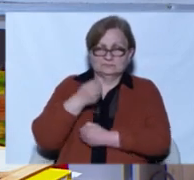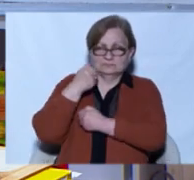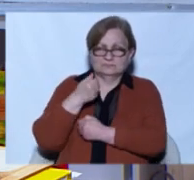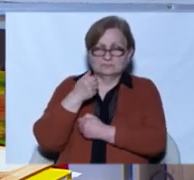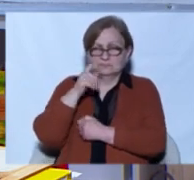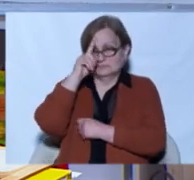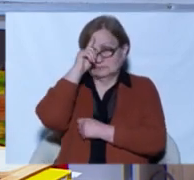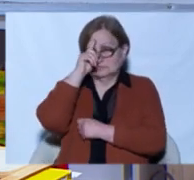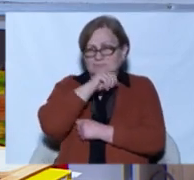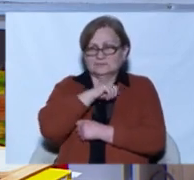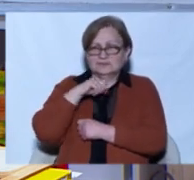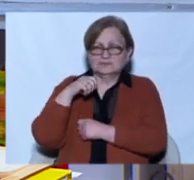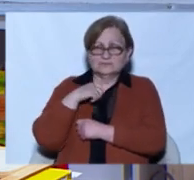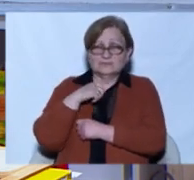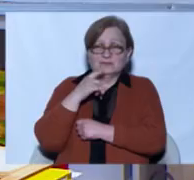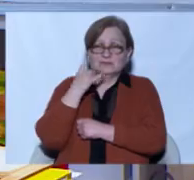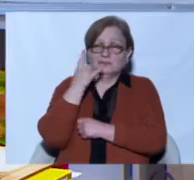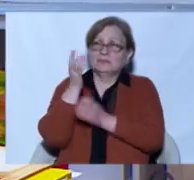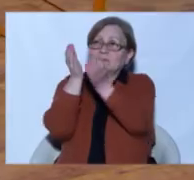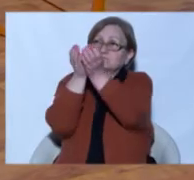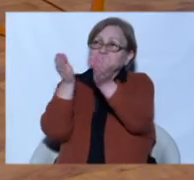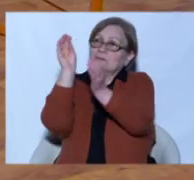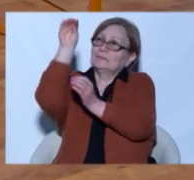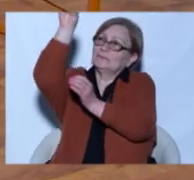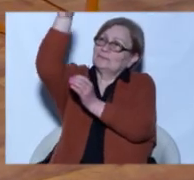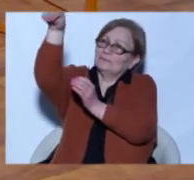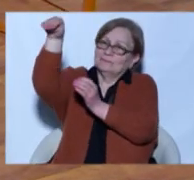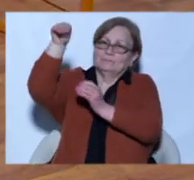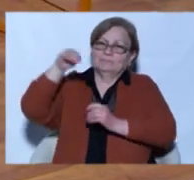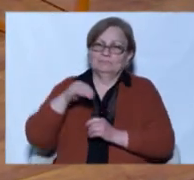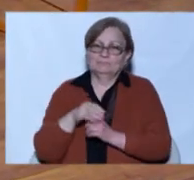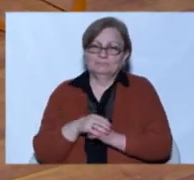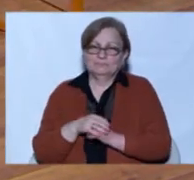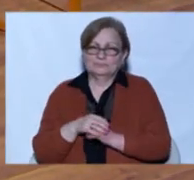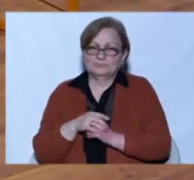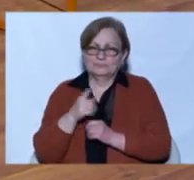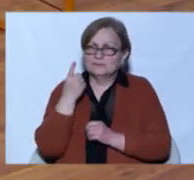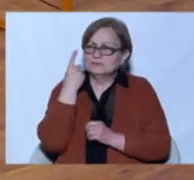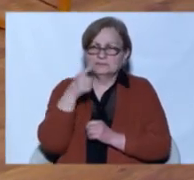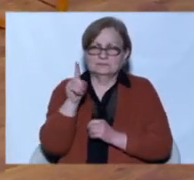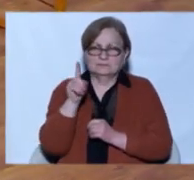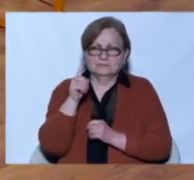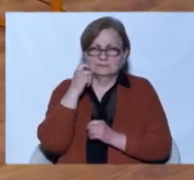ბიჭმა ბარტყი ბუდეში ჩასვა. თვალის დახამხამებაში.